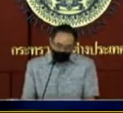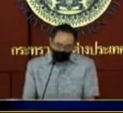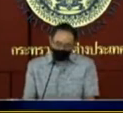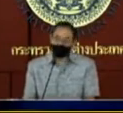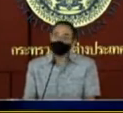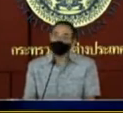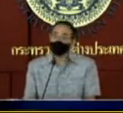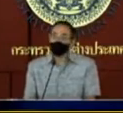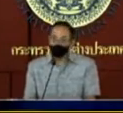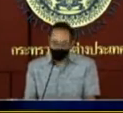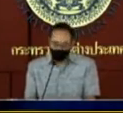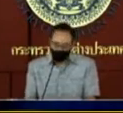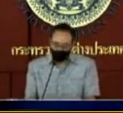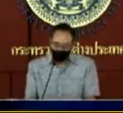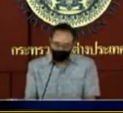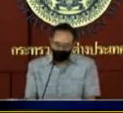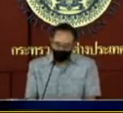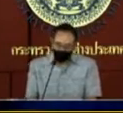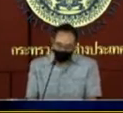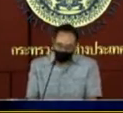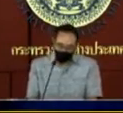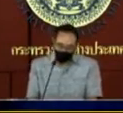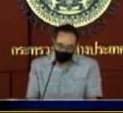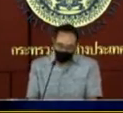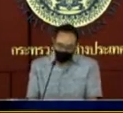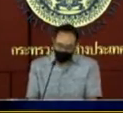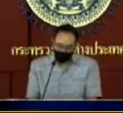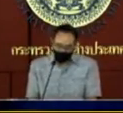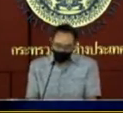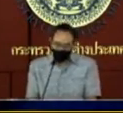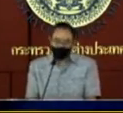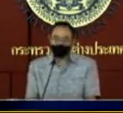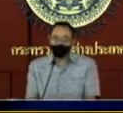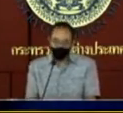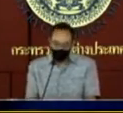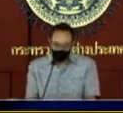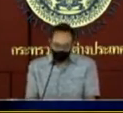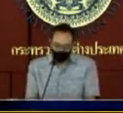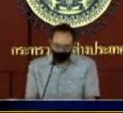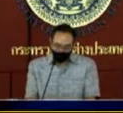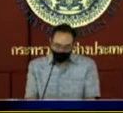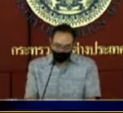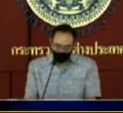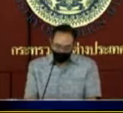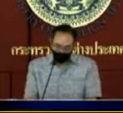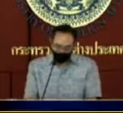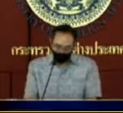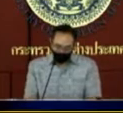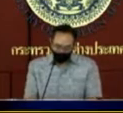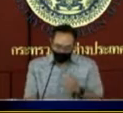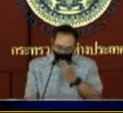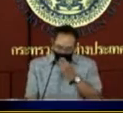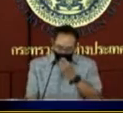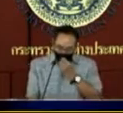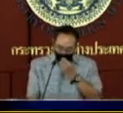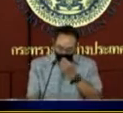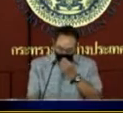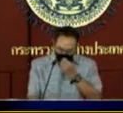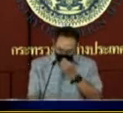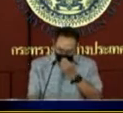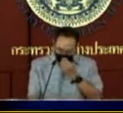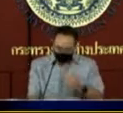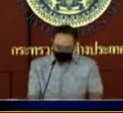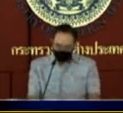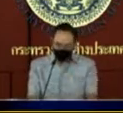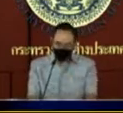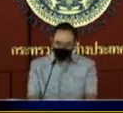พ้องที่จะกระชับความสัมพันธ์ทวิภาคีและเพิ่มพูนการมีปฏิสัมพันธ์ระหว่างผู้นำในโอกาสที่ไทยจะรับมอบการเป็นเจ้าภาพนะ